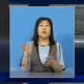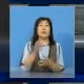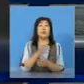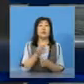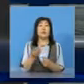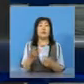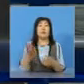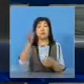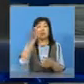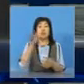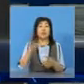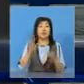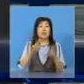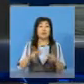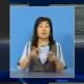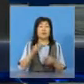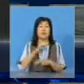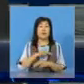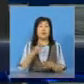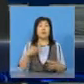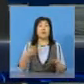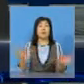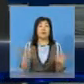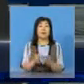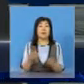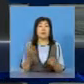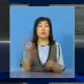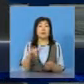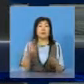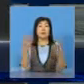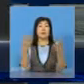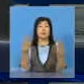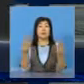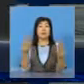свои научно-исследовательские работы. Мы объединили два значимых для нас события.